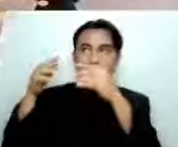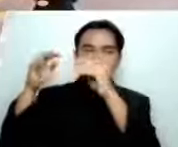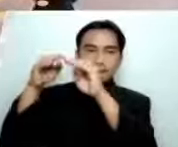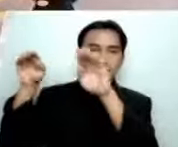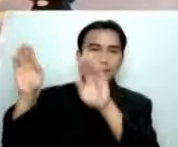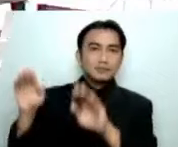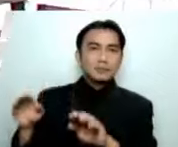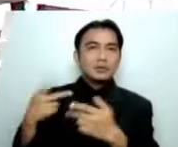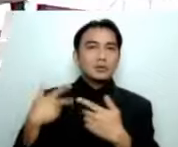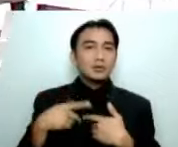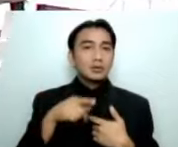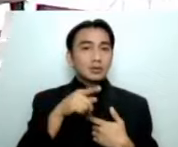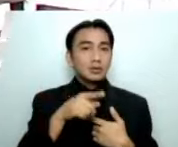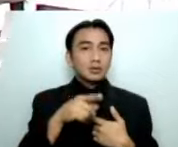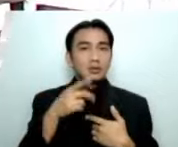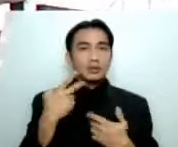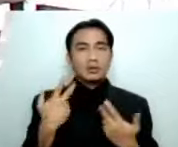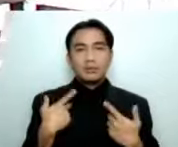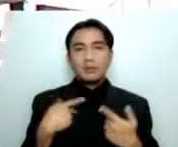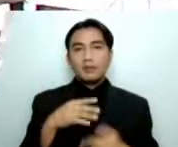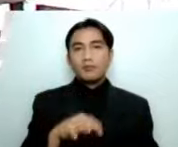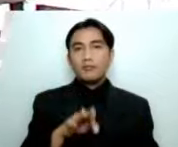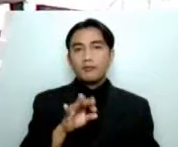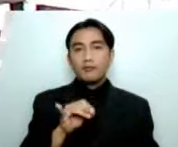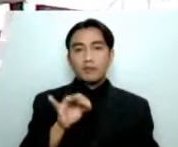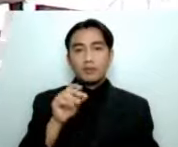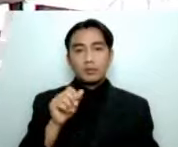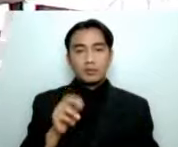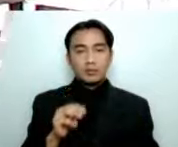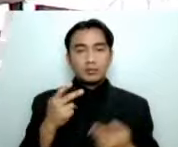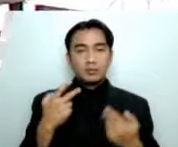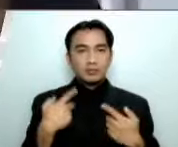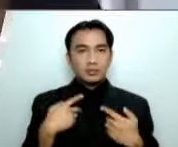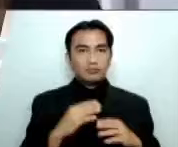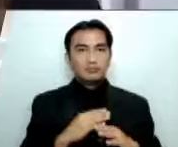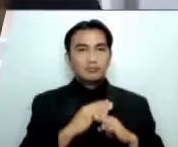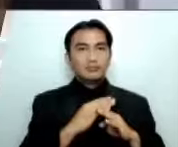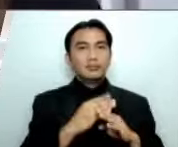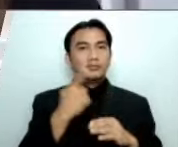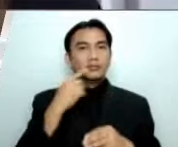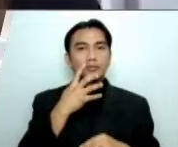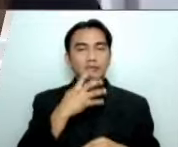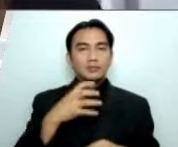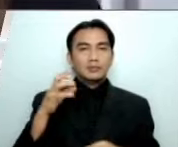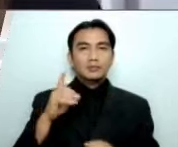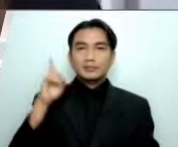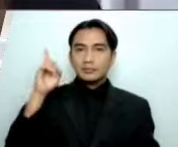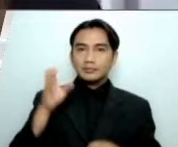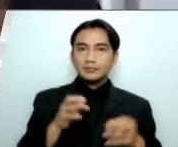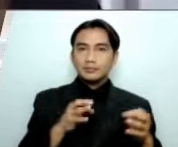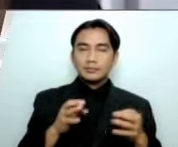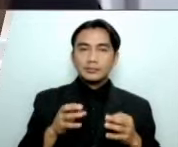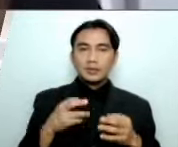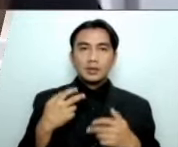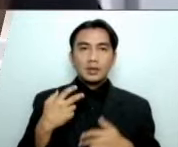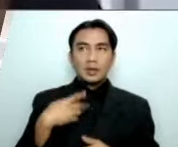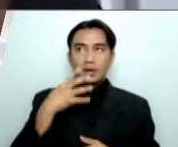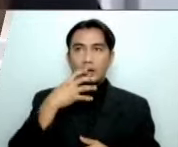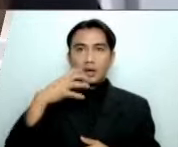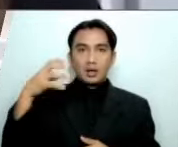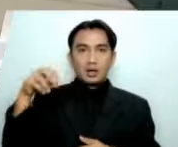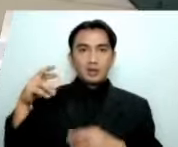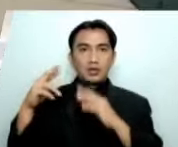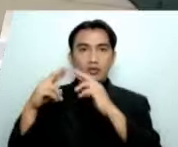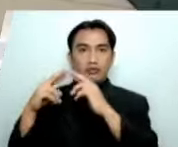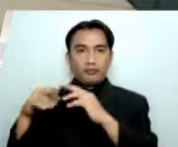at kisame ang purpose ng insulation is to stop the transference of heat from the roof to the indoor